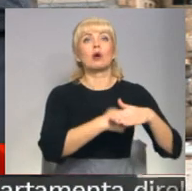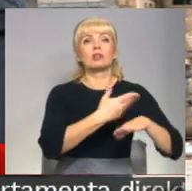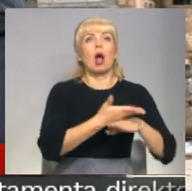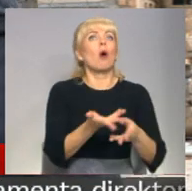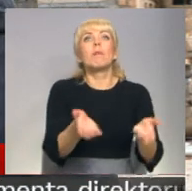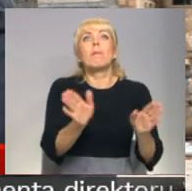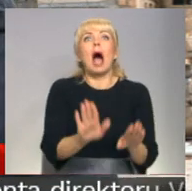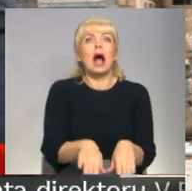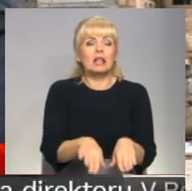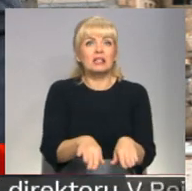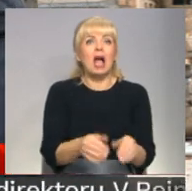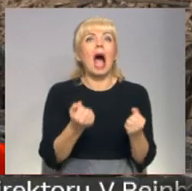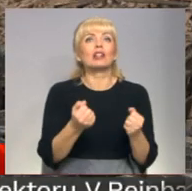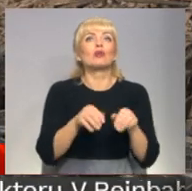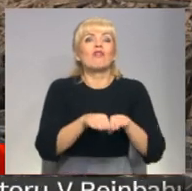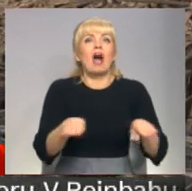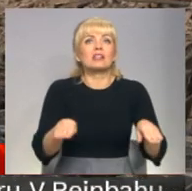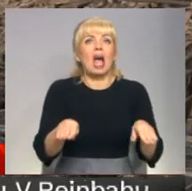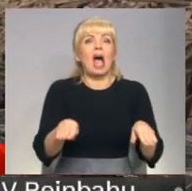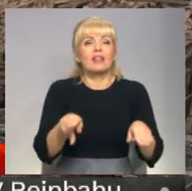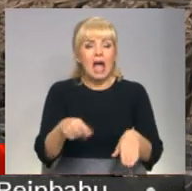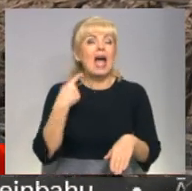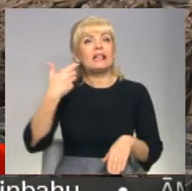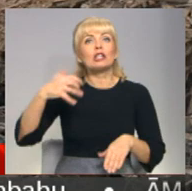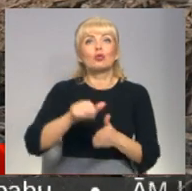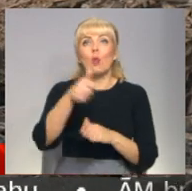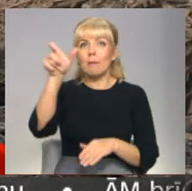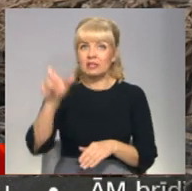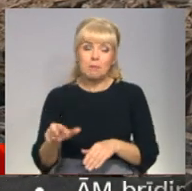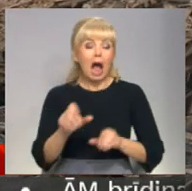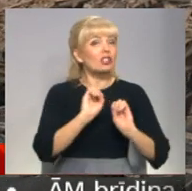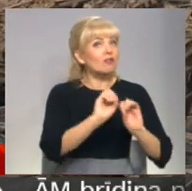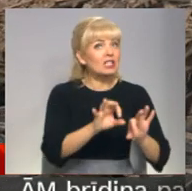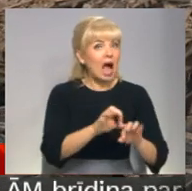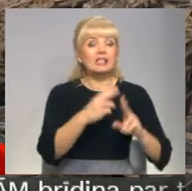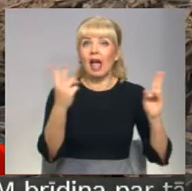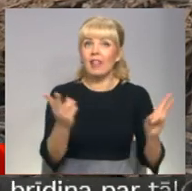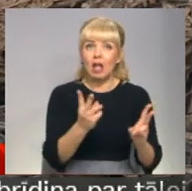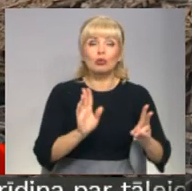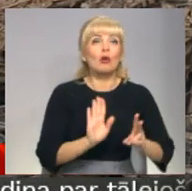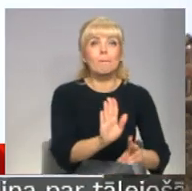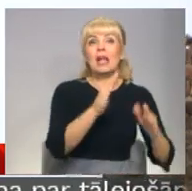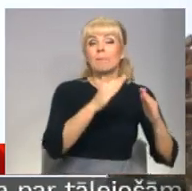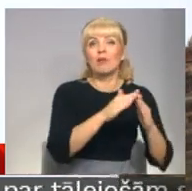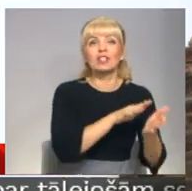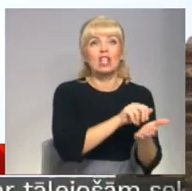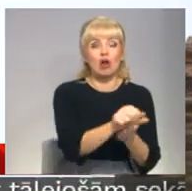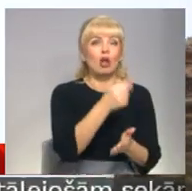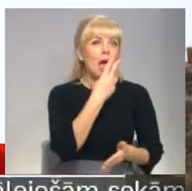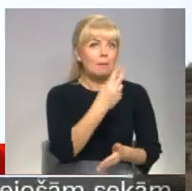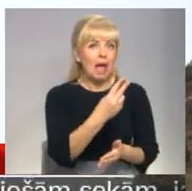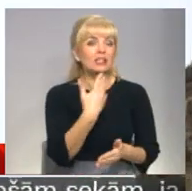atlikusī fasādes daļa varēs turēties. Rīgas domes pārstāvis skaidro, ka nenodegušās piebūves demontāžu paredzēja